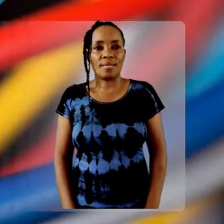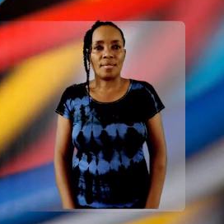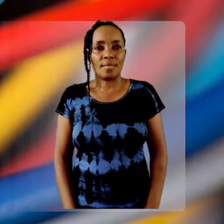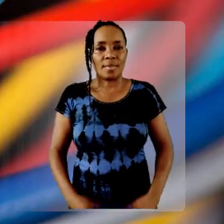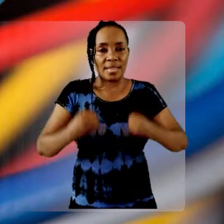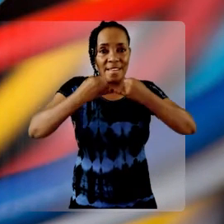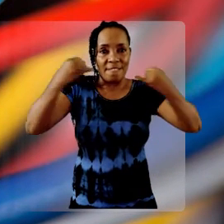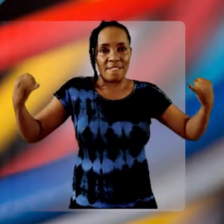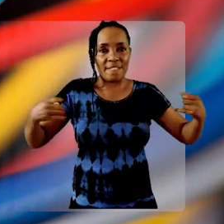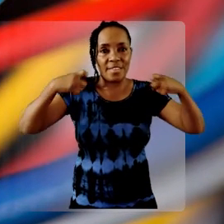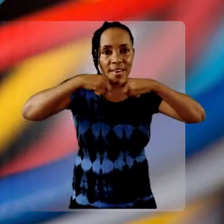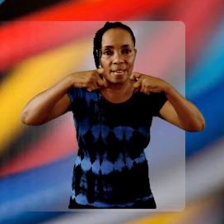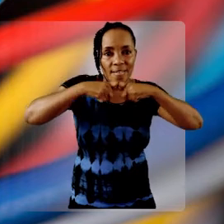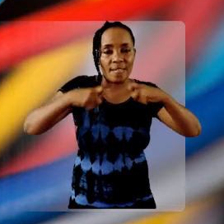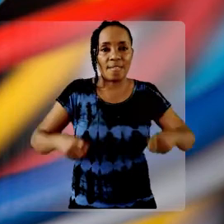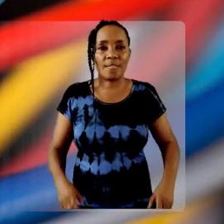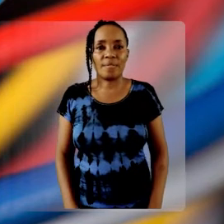des fils électriques,